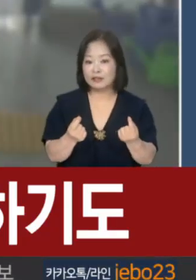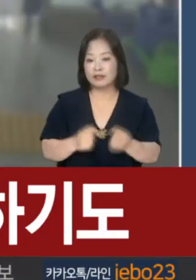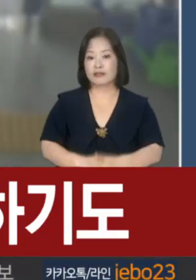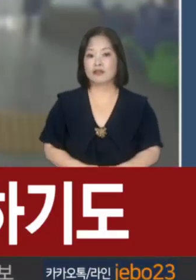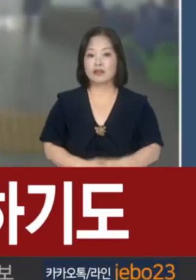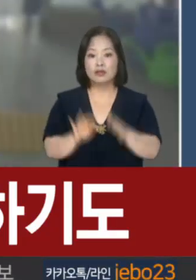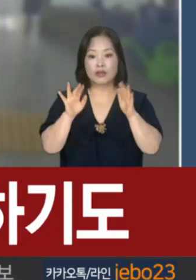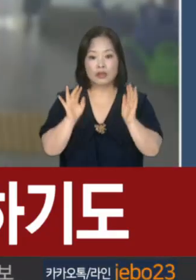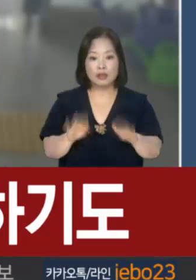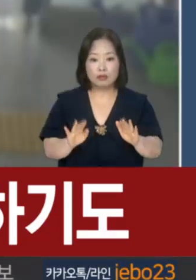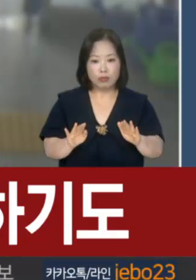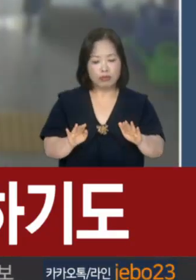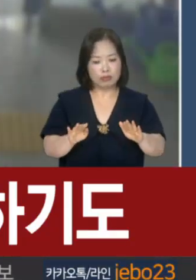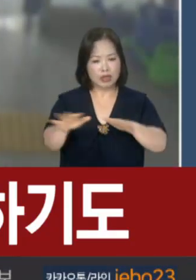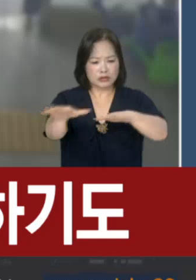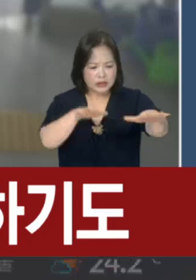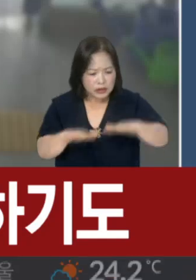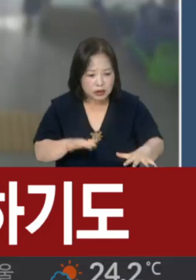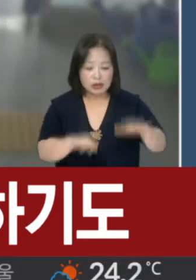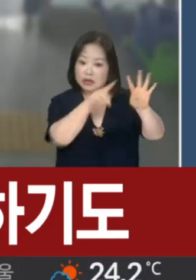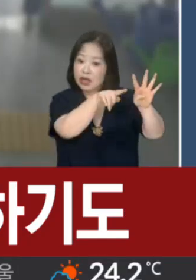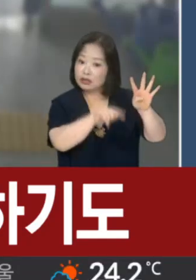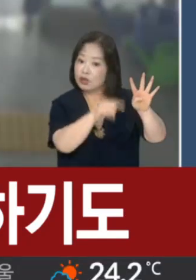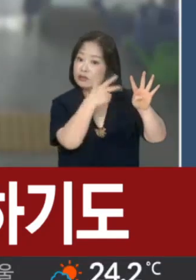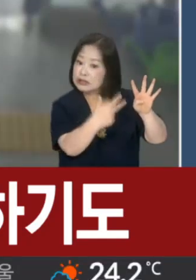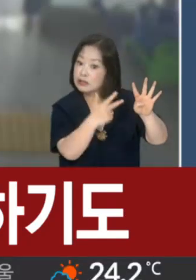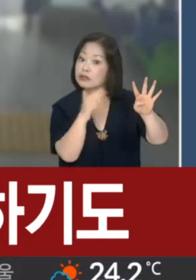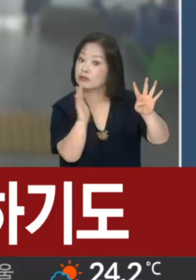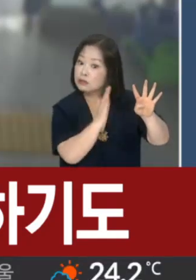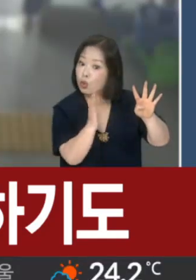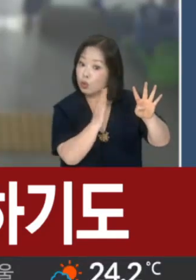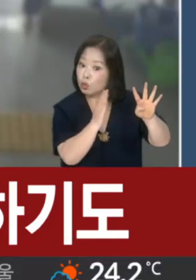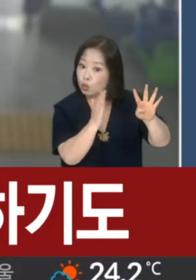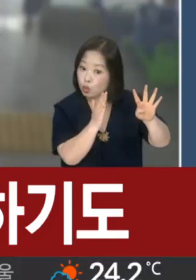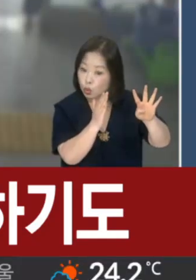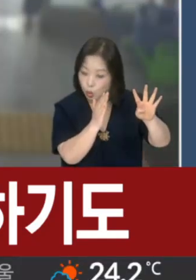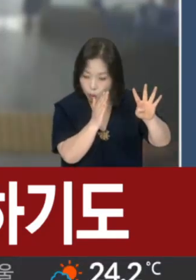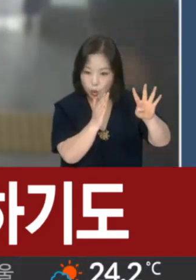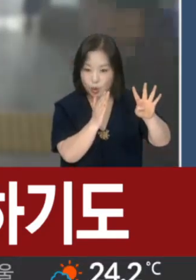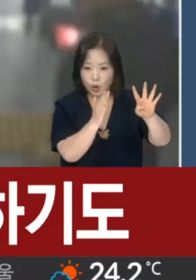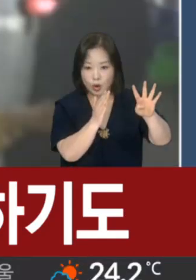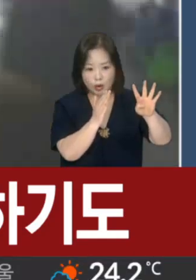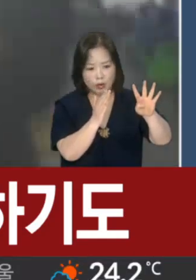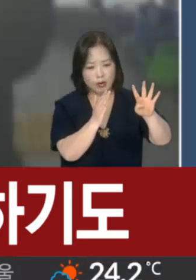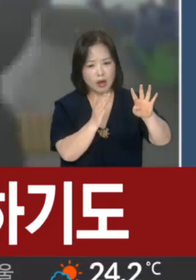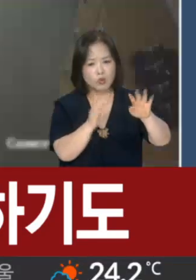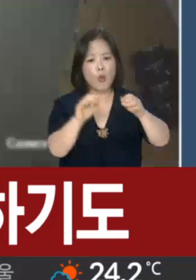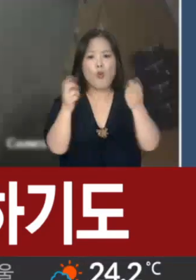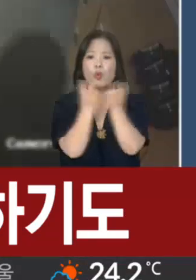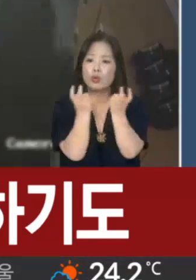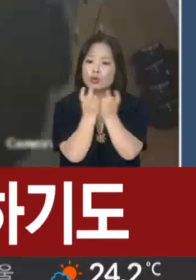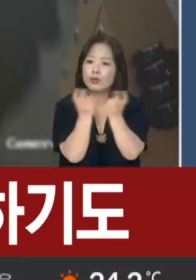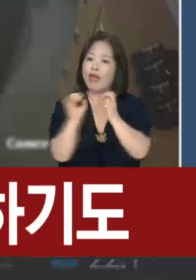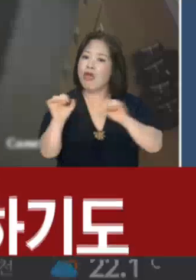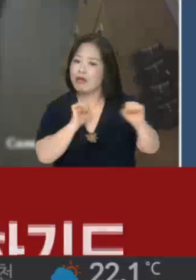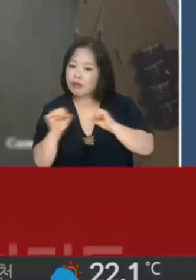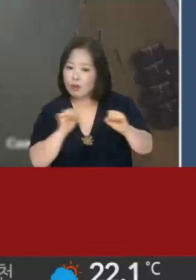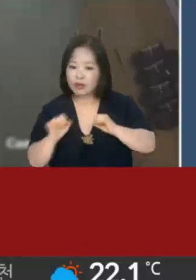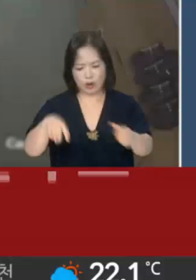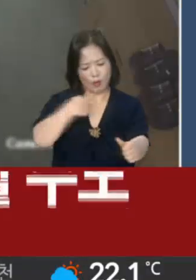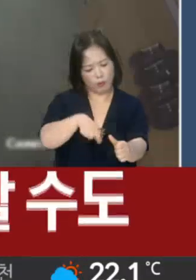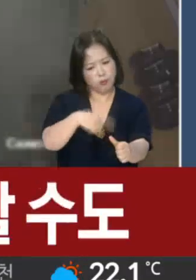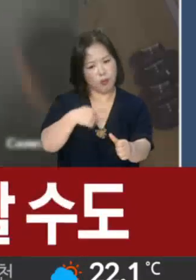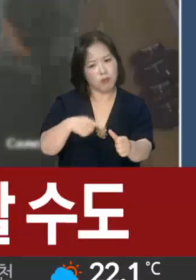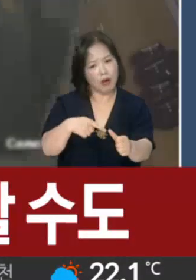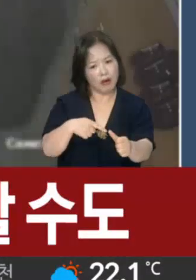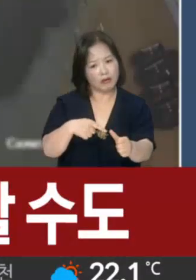이루어지고 있고요. 그래서 이 정도 수준에서 뭐 계속해서 이제 좀 발전해 나가는 단계라고 하면 충분할 것 같고요. 그러니까